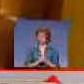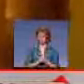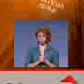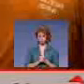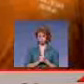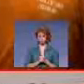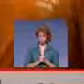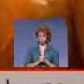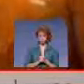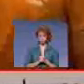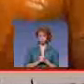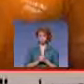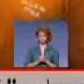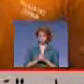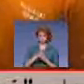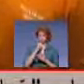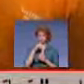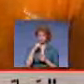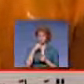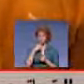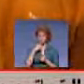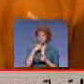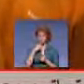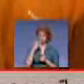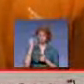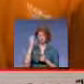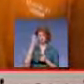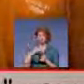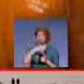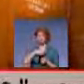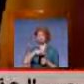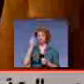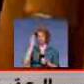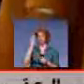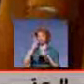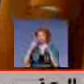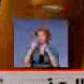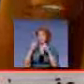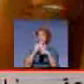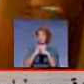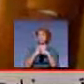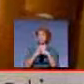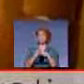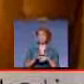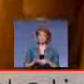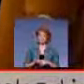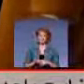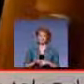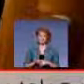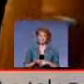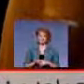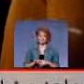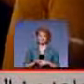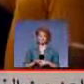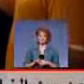وقته وقت الحجاب ده موجود. هو قديم جدا. وديتهم برضه لشيخ وكده وقال لي فين هو الحجاب؟ اعلان ان هو قديم. هو شكله نفسه قديم. اه